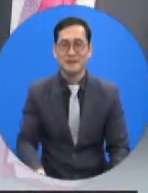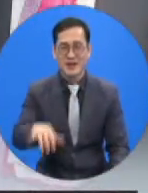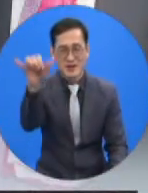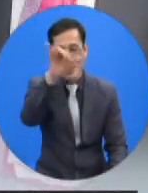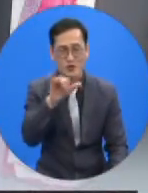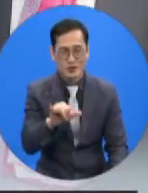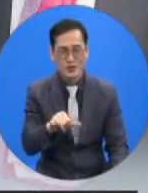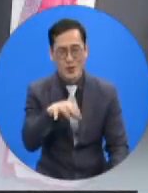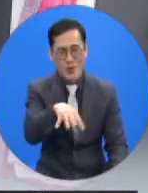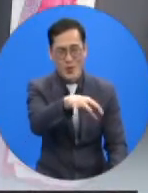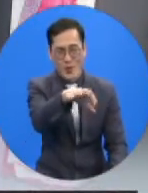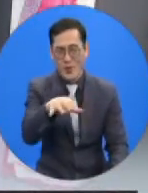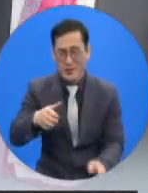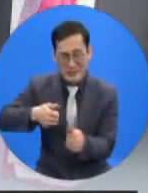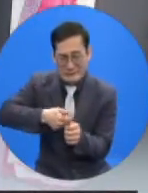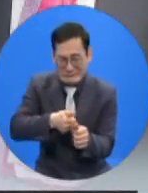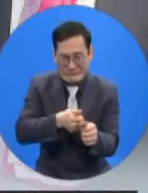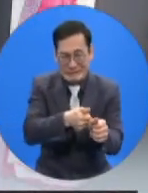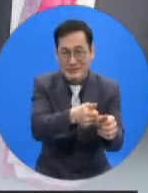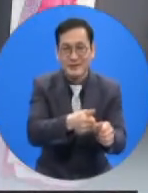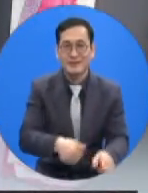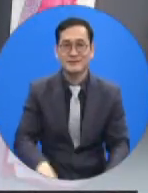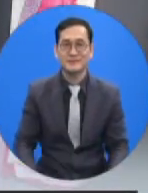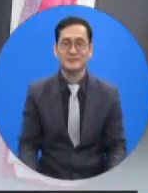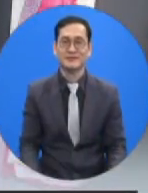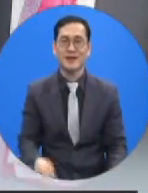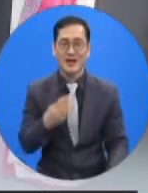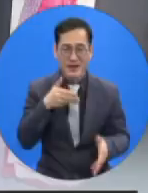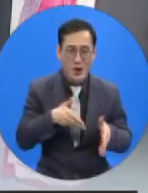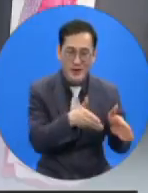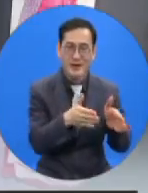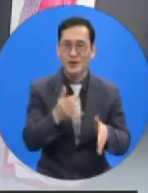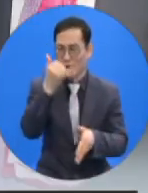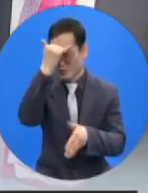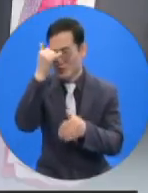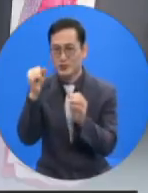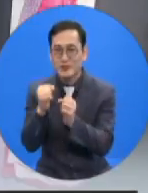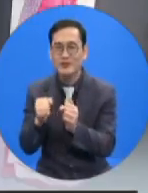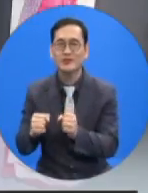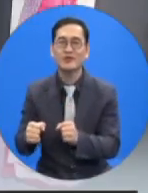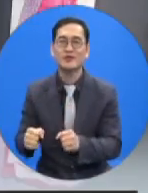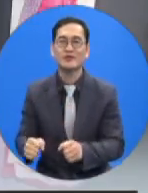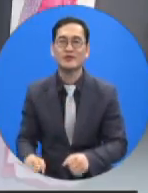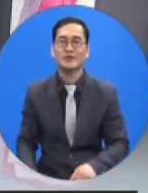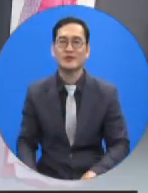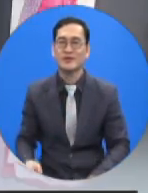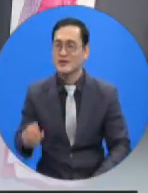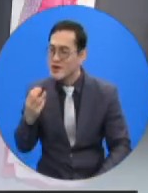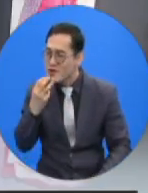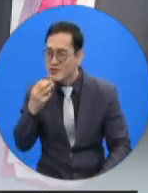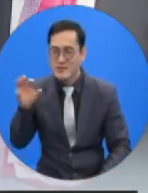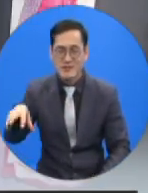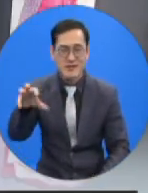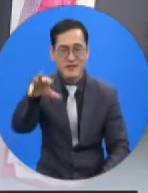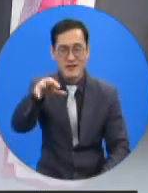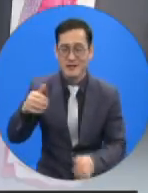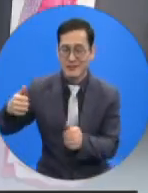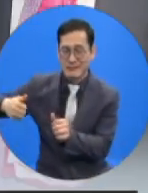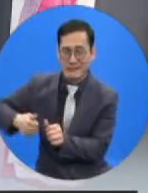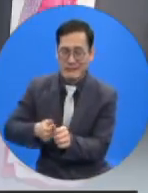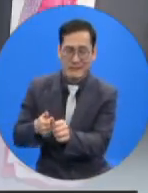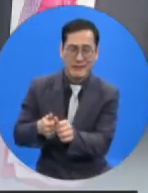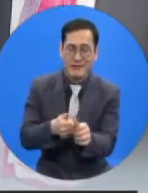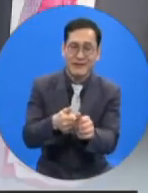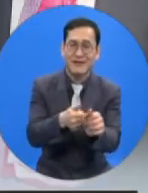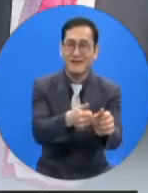자, 경기 안양에도, 충북 청주에도, 서울 노원에도 어디선가 이은재 의원이 싹 옆에 있는 거예요. 통합당에서